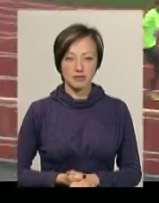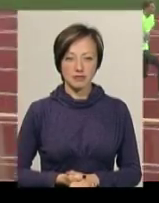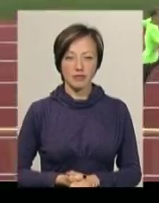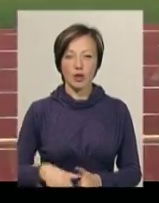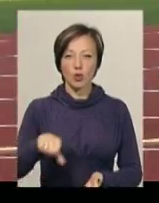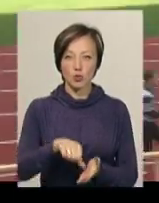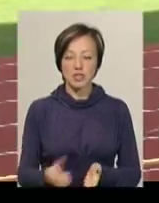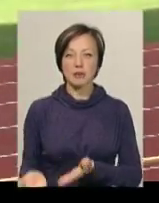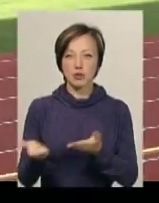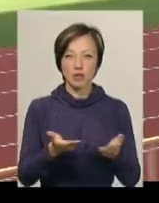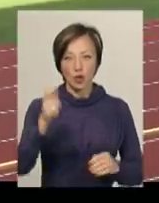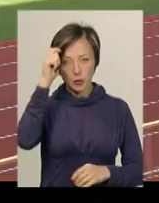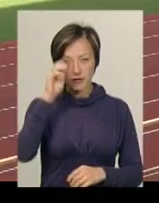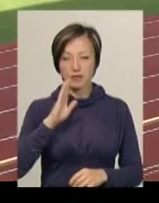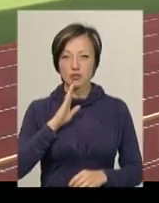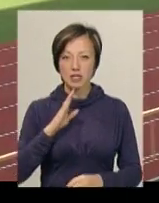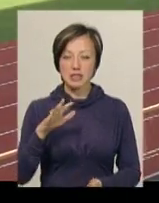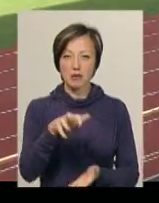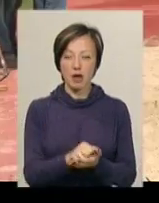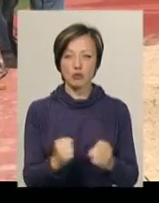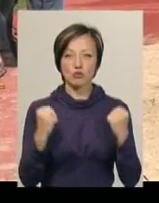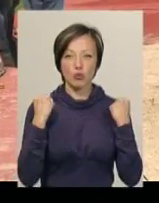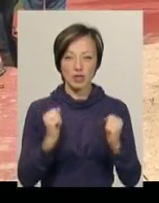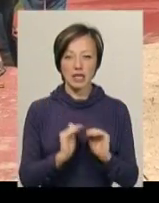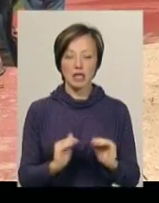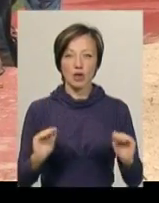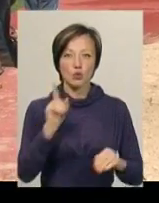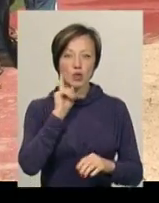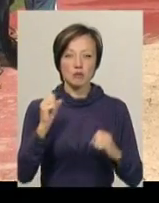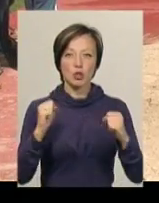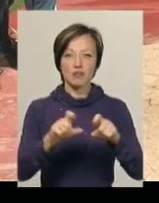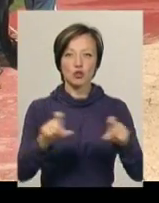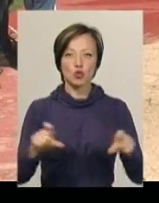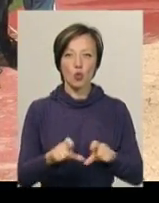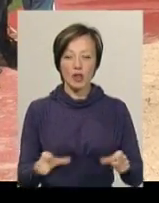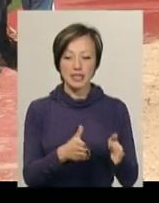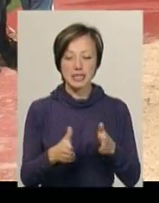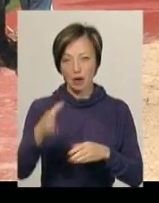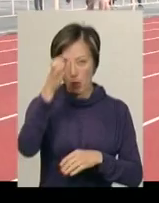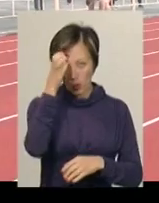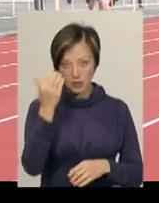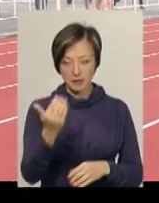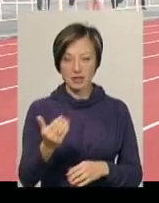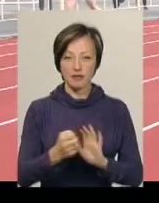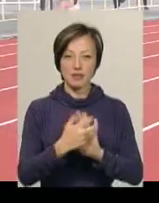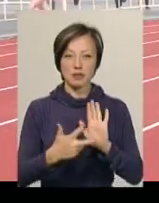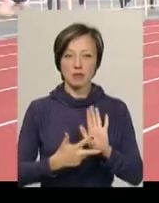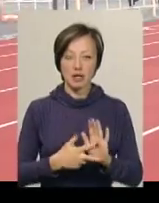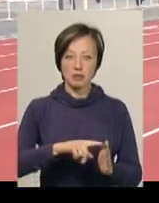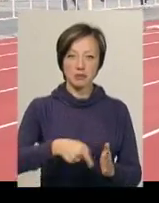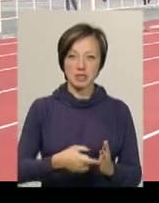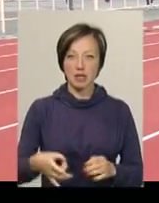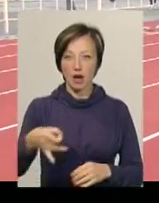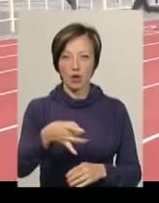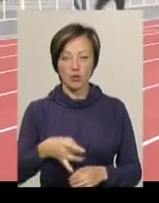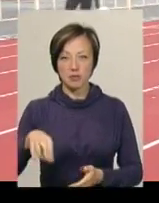До участі запросили юнаків та дівчат, які займаються спортом у дитячо-юнацьких спортивних школах системи освіти. 18 міст та районів